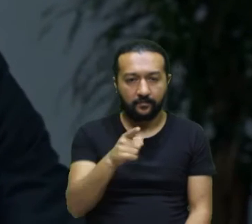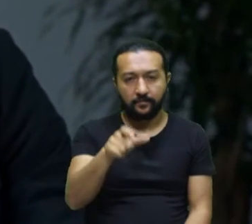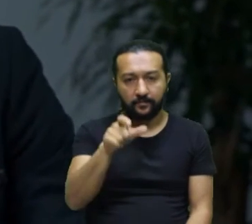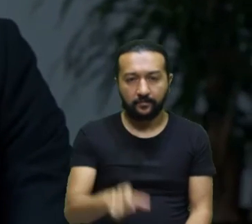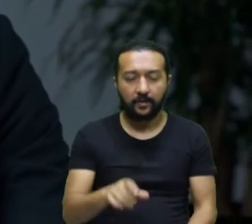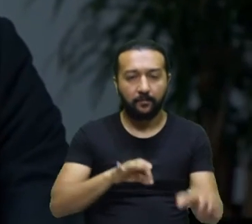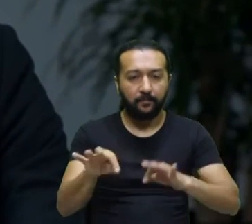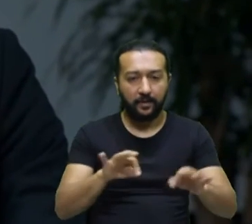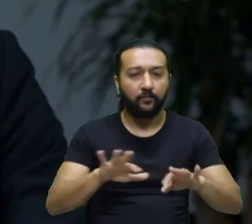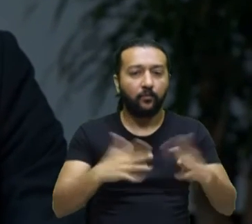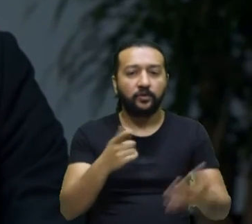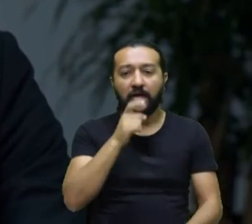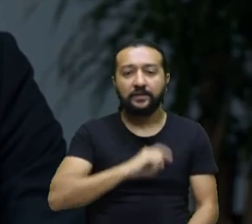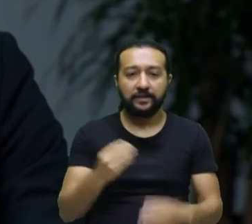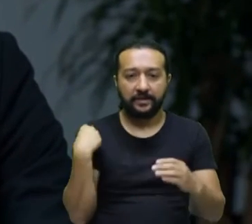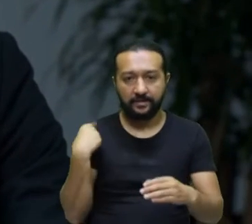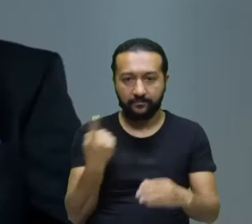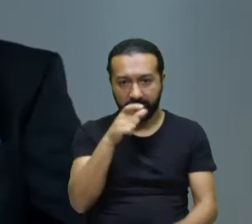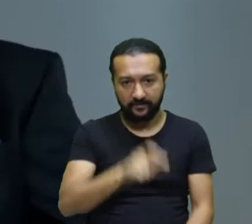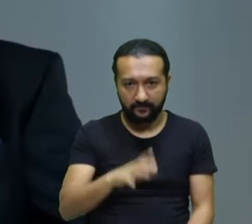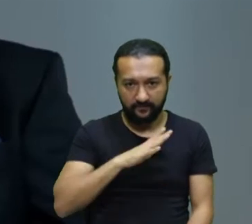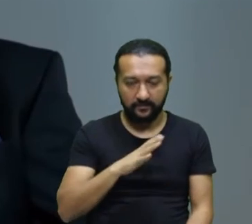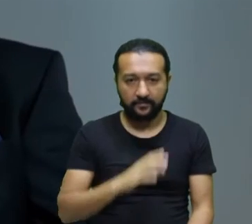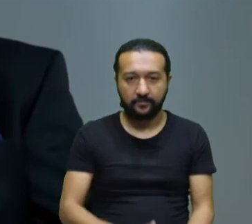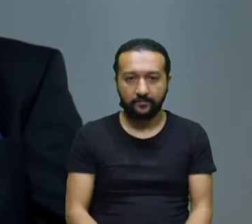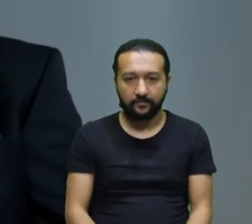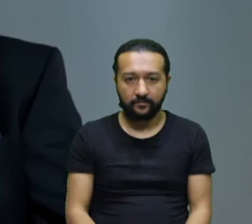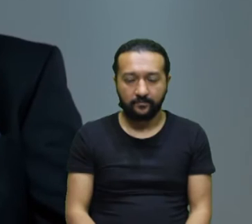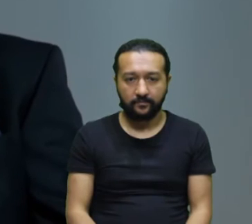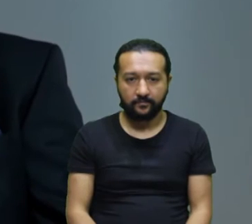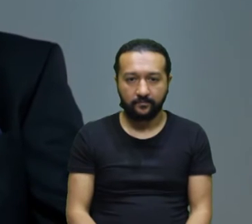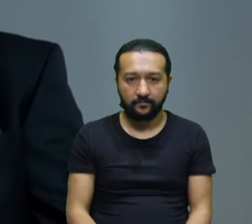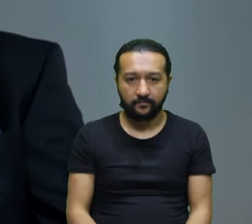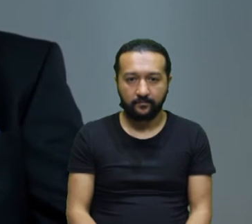Sizin denkleminizi bozan yeni aktörler mi var?